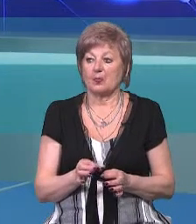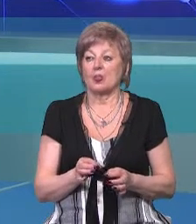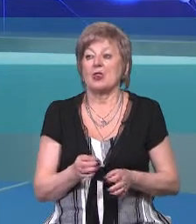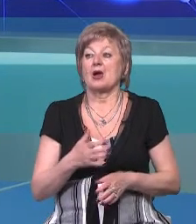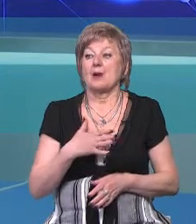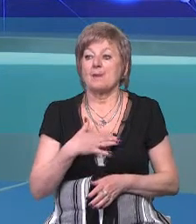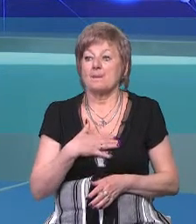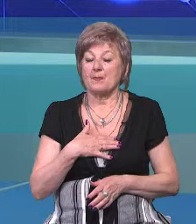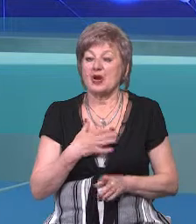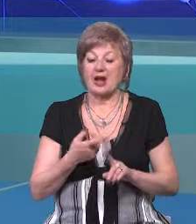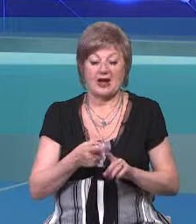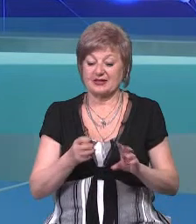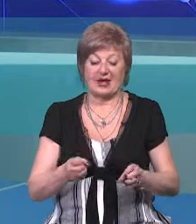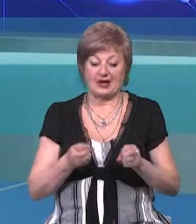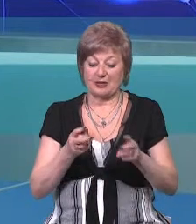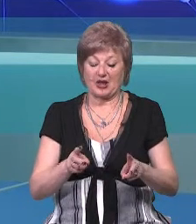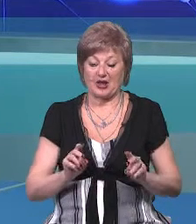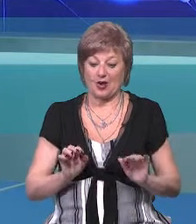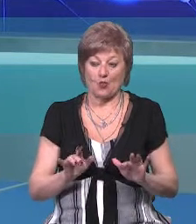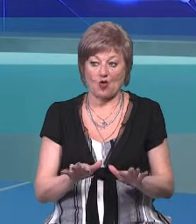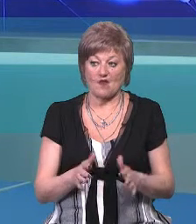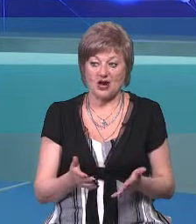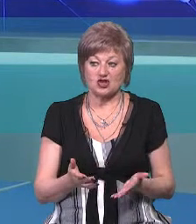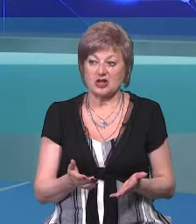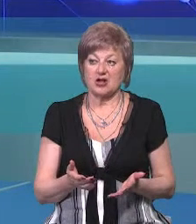В межах цього кримінального провадження